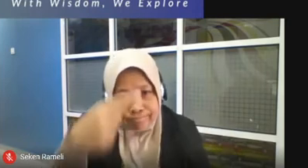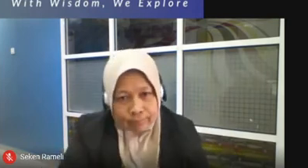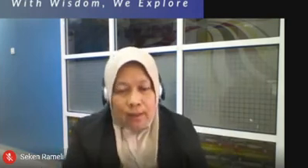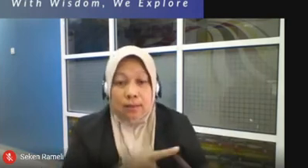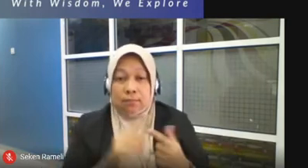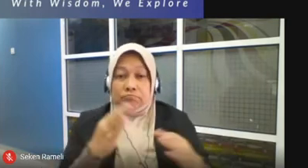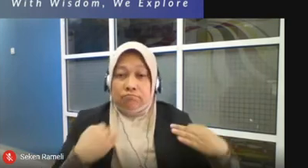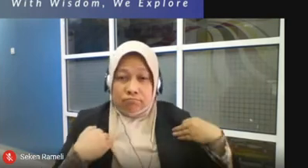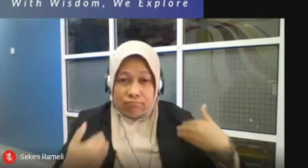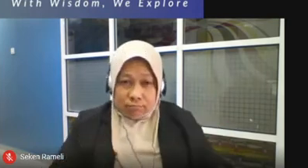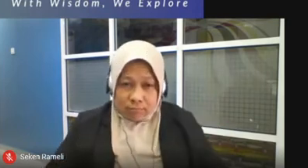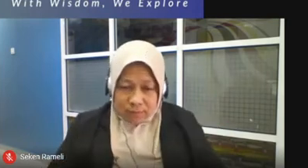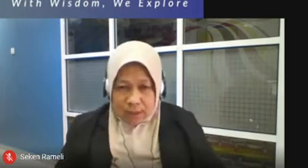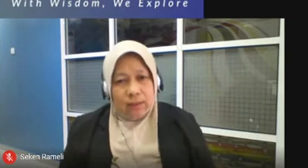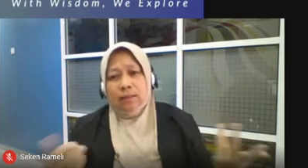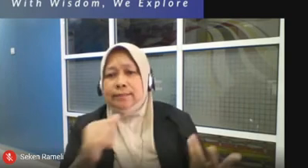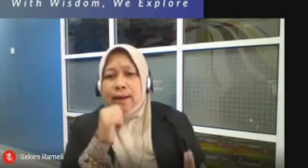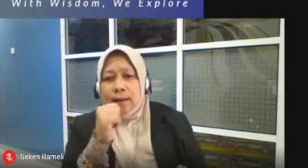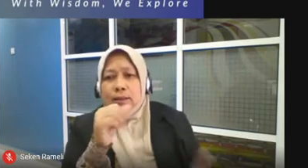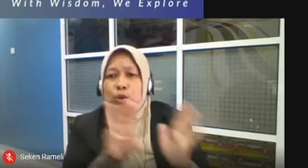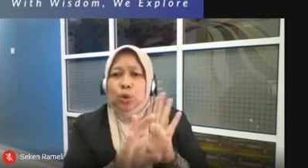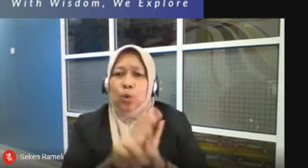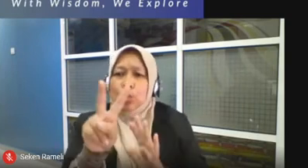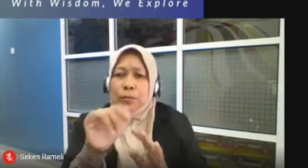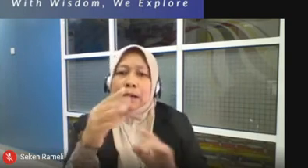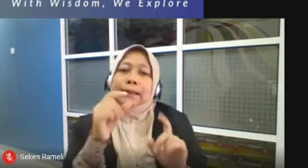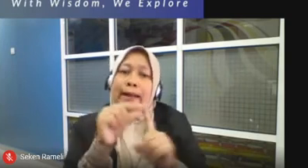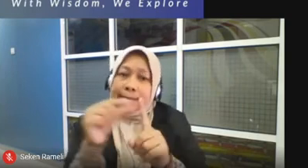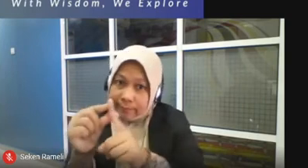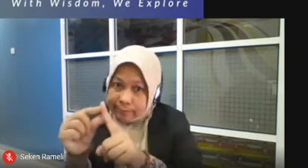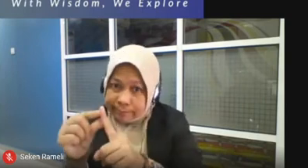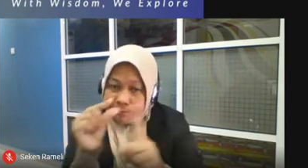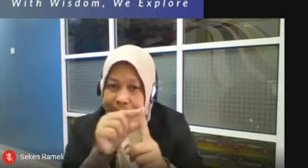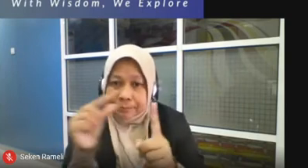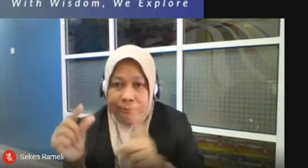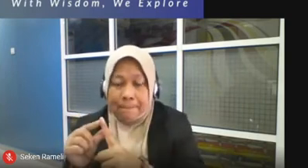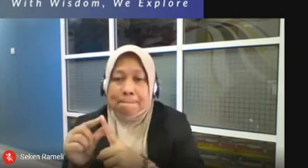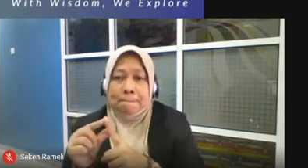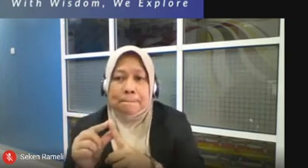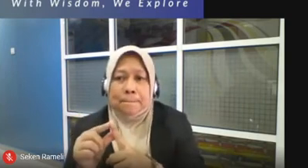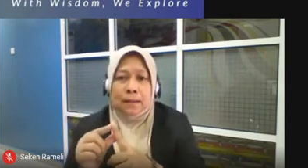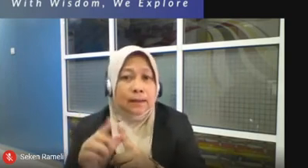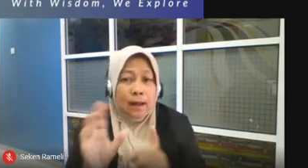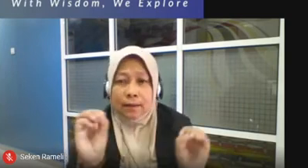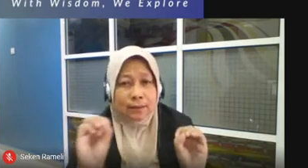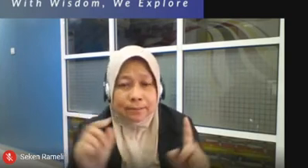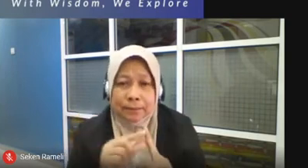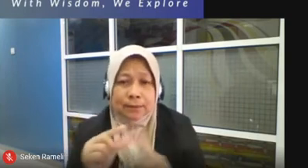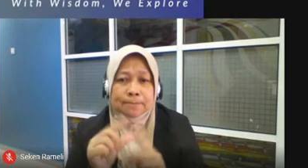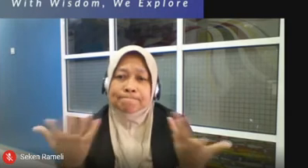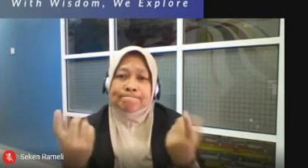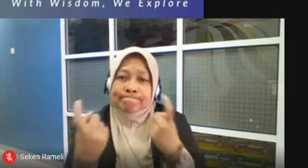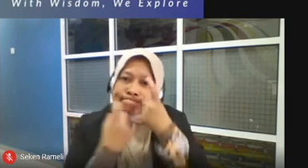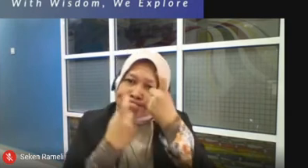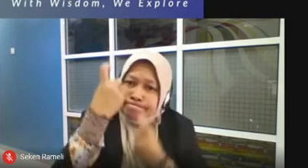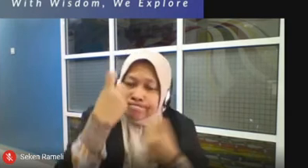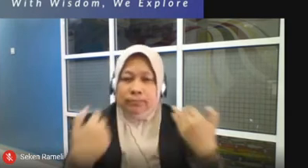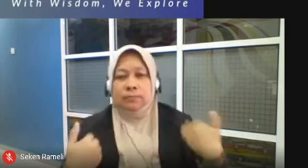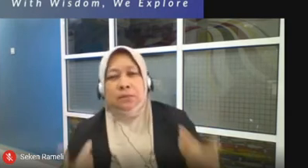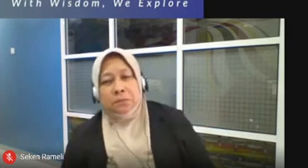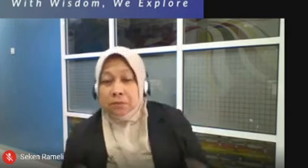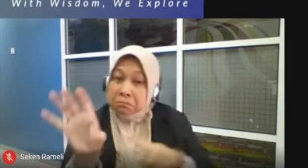verbal ataupun non-verbal. Kalau verbal ni perkataan yang keluar daripada mulut kita dan sebagainya. Kalau non-verbal ni mungkin bahasa tubuh